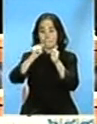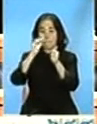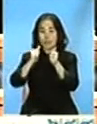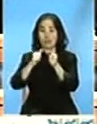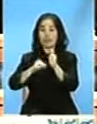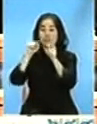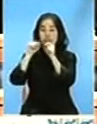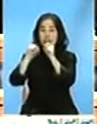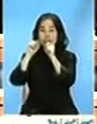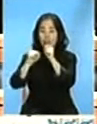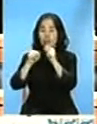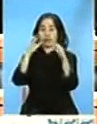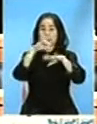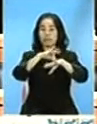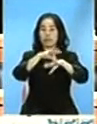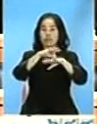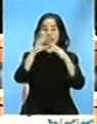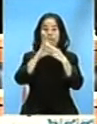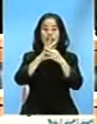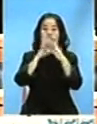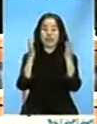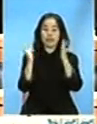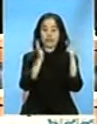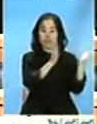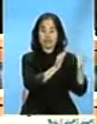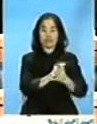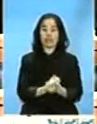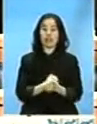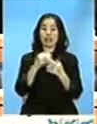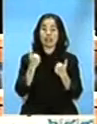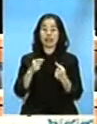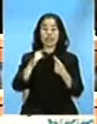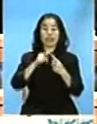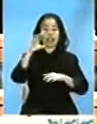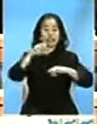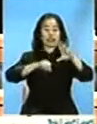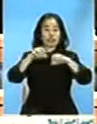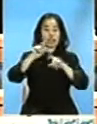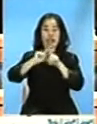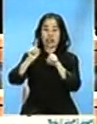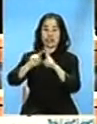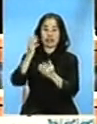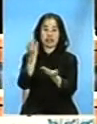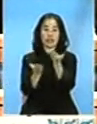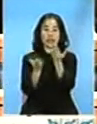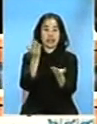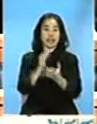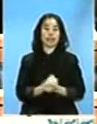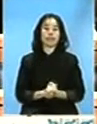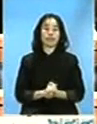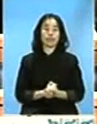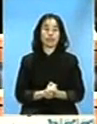ะครับจะกราบเรียนอย่างนี้นะครับว่าพูดง่ายๆเป็นได้จนตายนะครับครับผมกราบเรียน